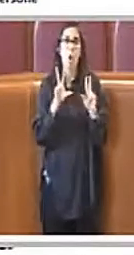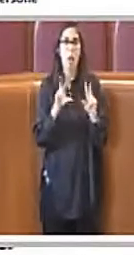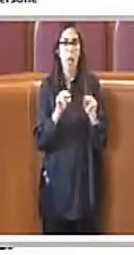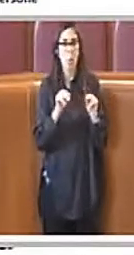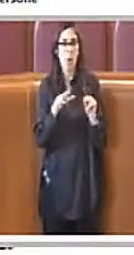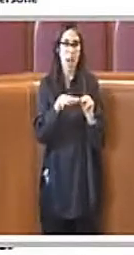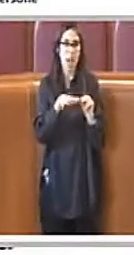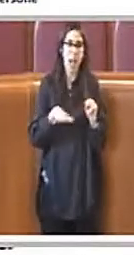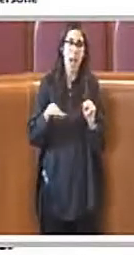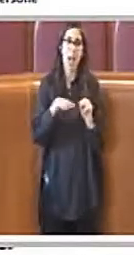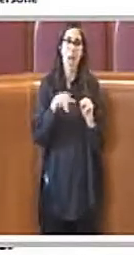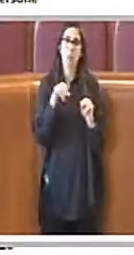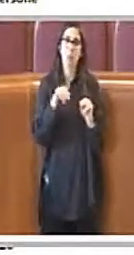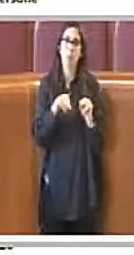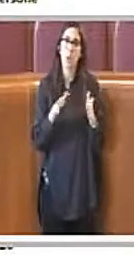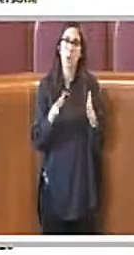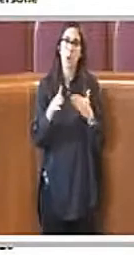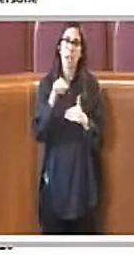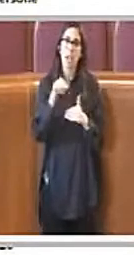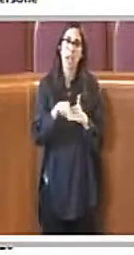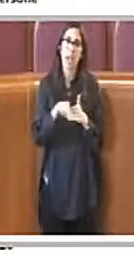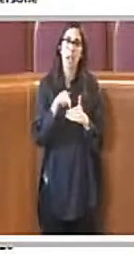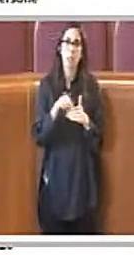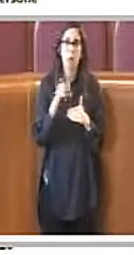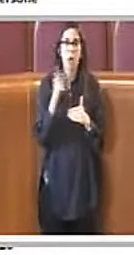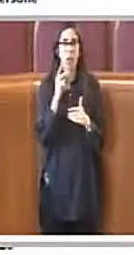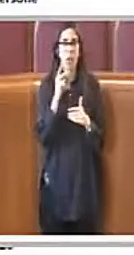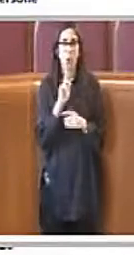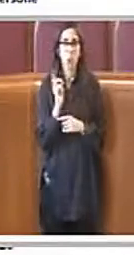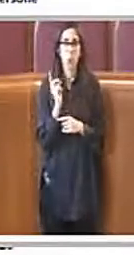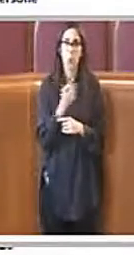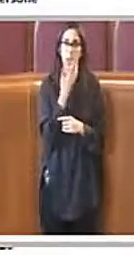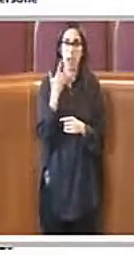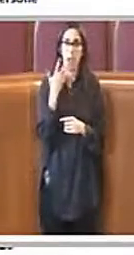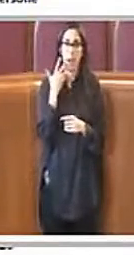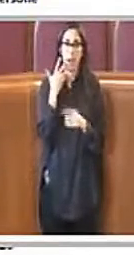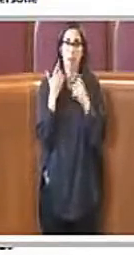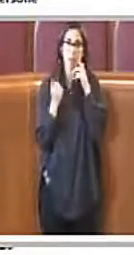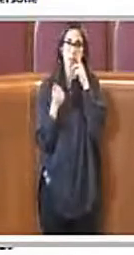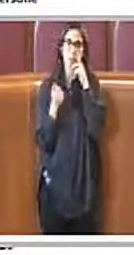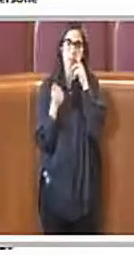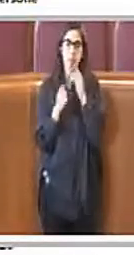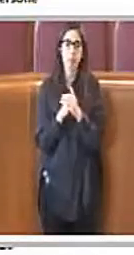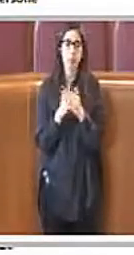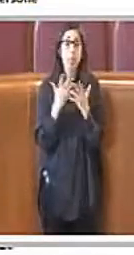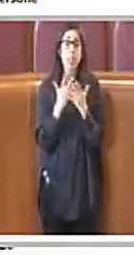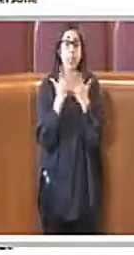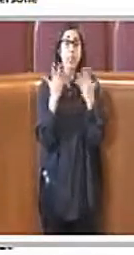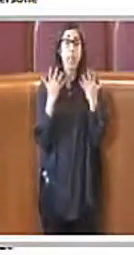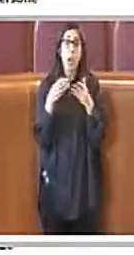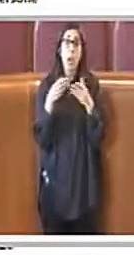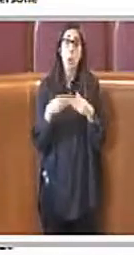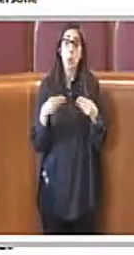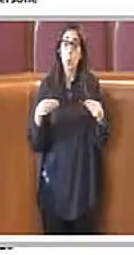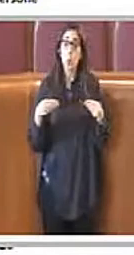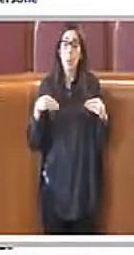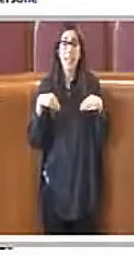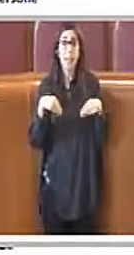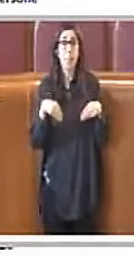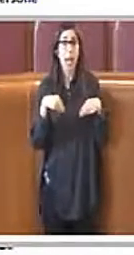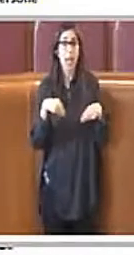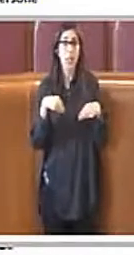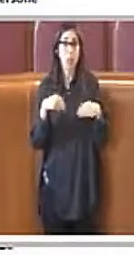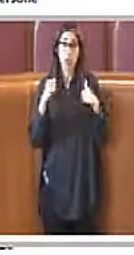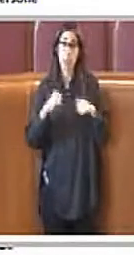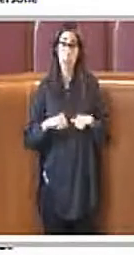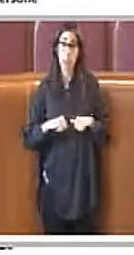settore, che è un settore tra l'altro molto, molto sentito. È evidente che gli strumenti di partecipazione, in particolare